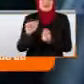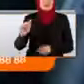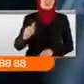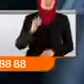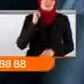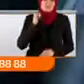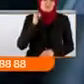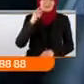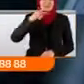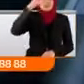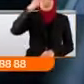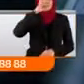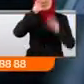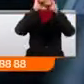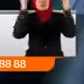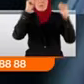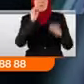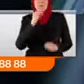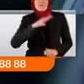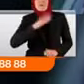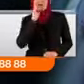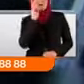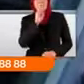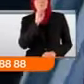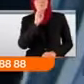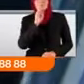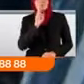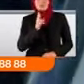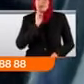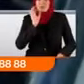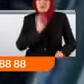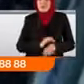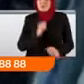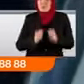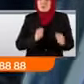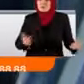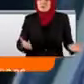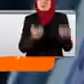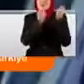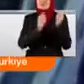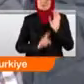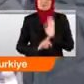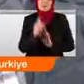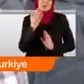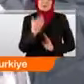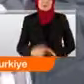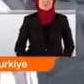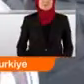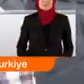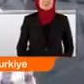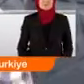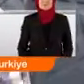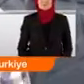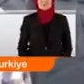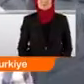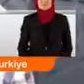ikinci katın camındaki bebeği gördü sonunda gösterdiği reflekse bebeği yakalamayı başardı ama gösterişli